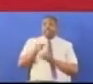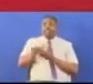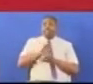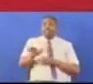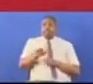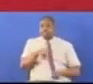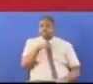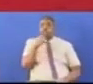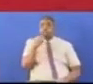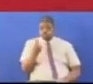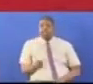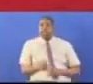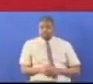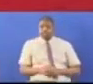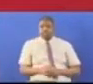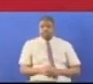yake yanajitosheleza.